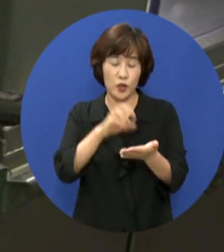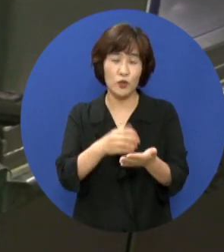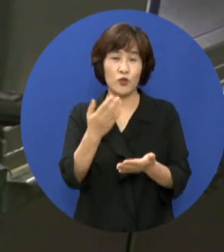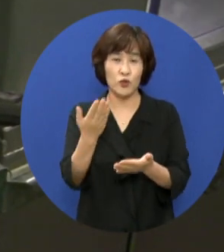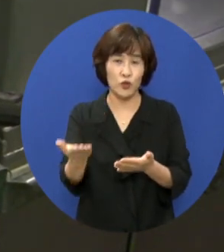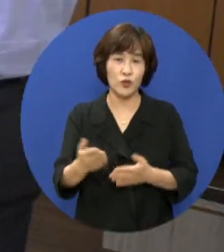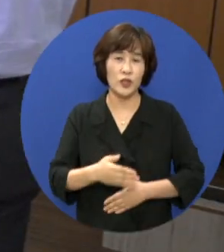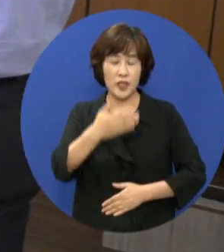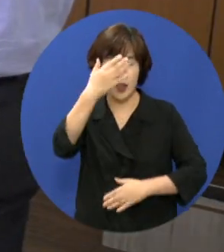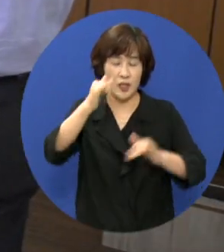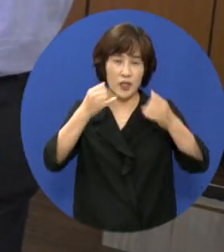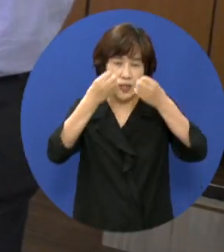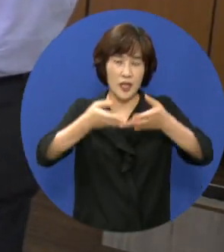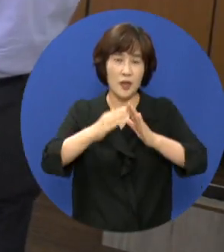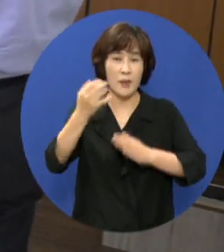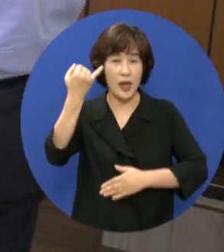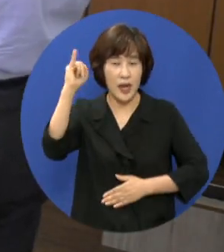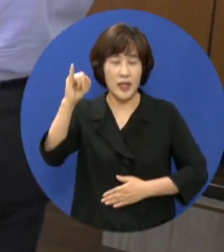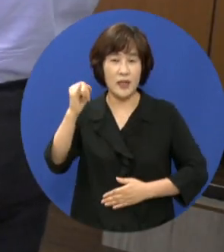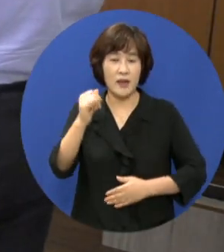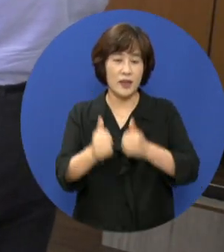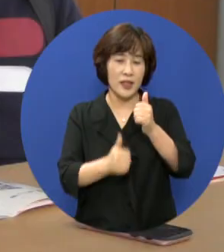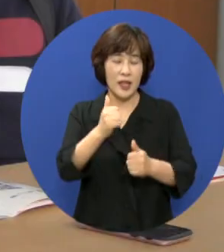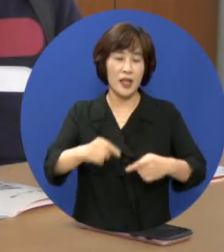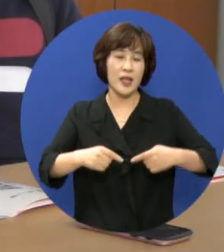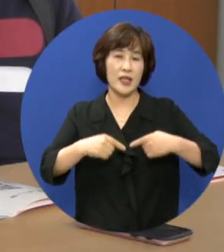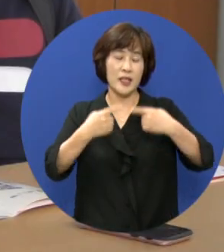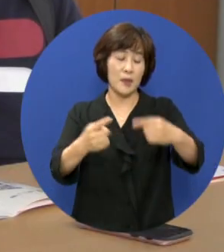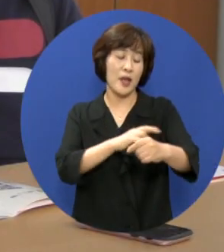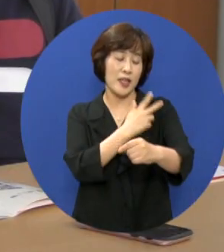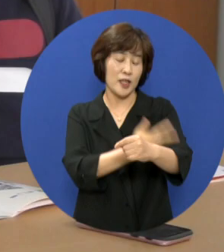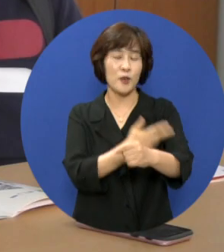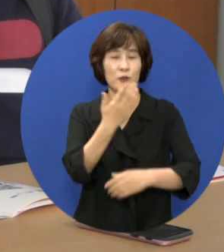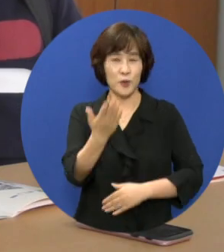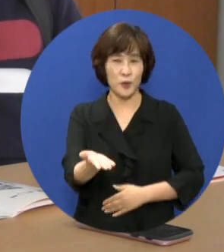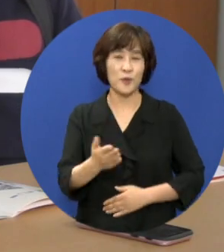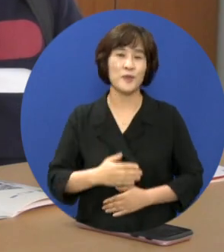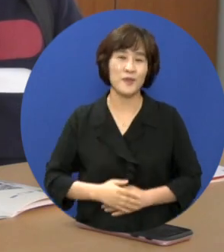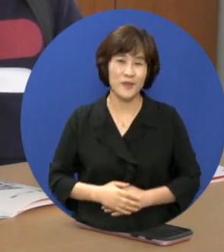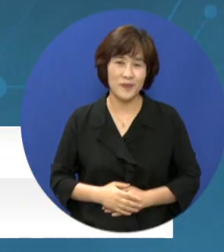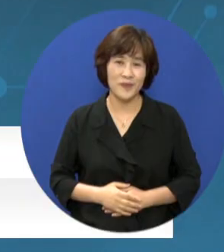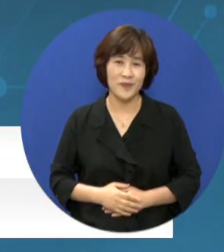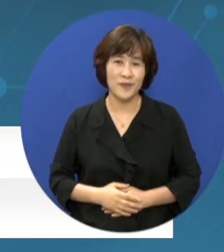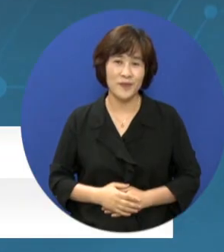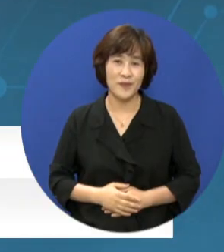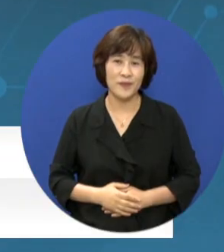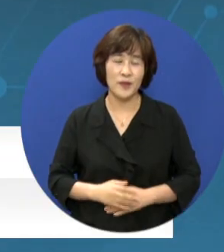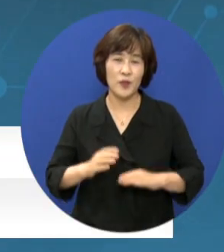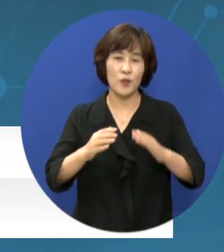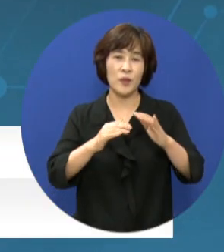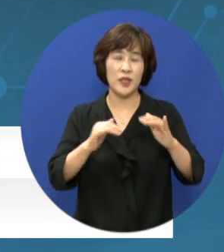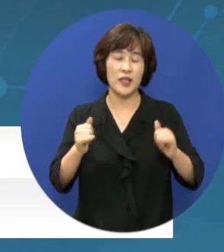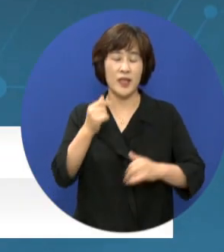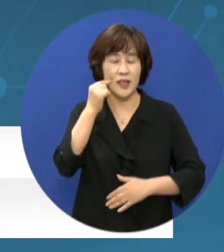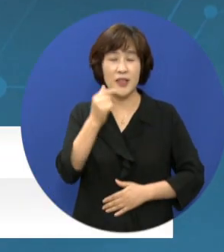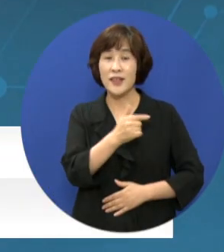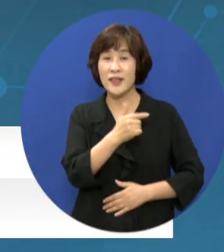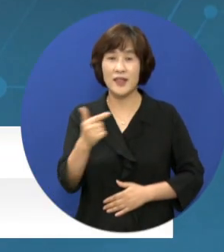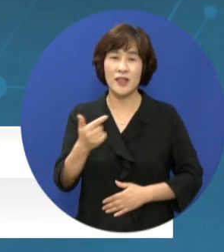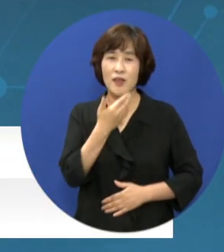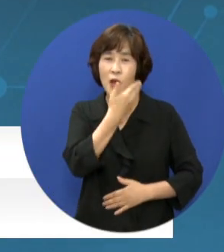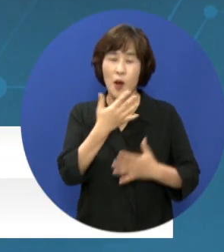발급하고 청년 창업 아이디어 경진대회 참가 자격을 줄 계획입니다 국민 간식으로